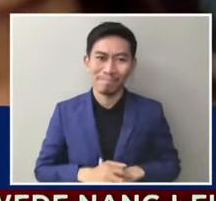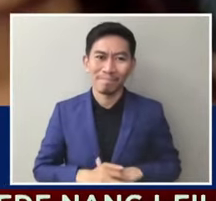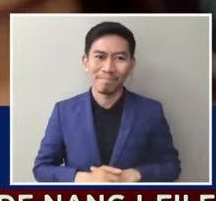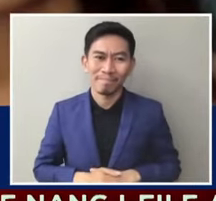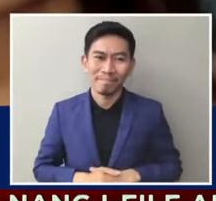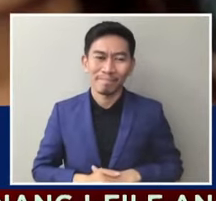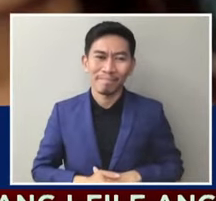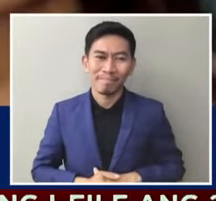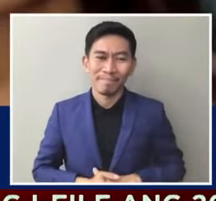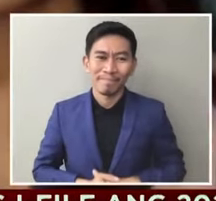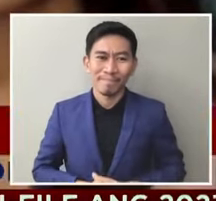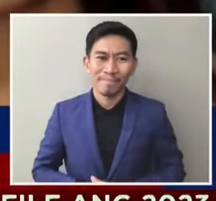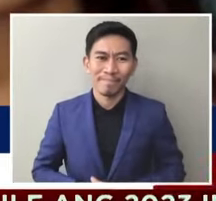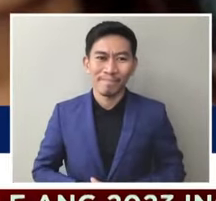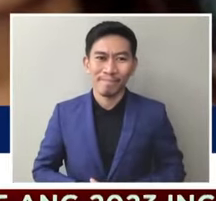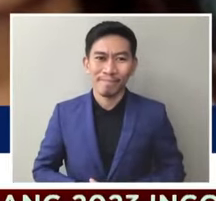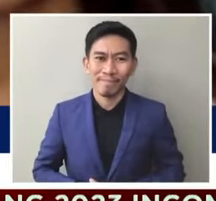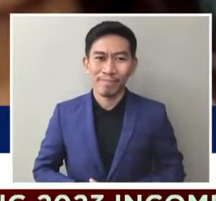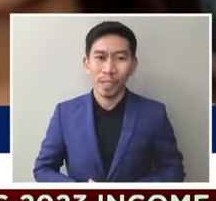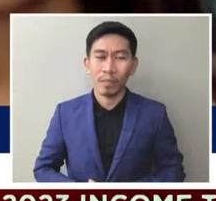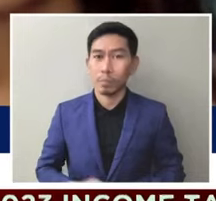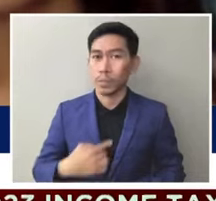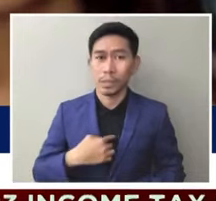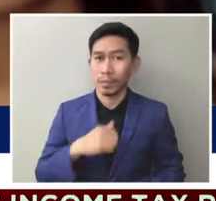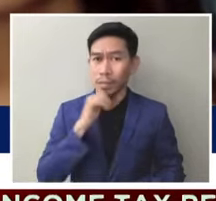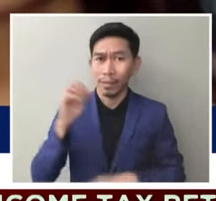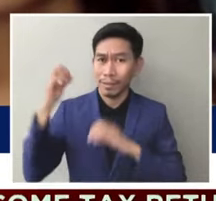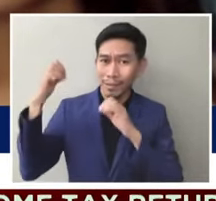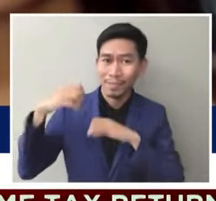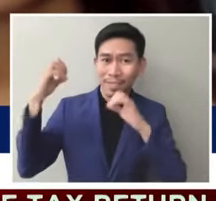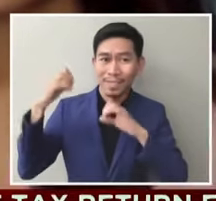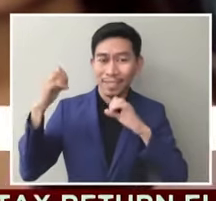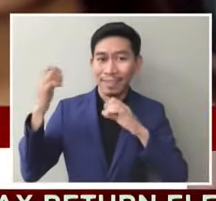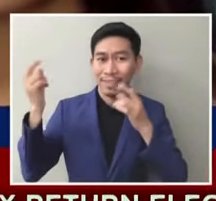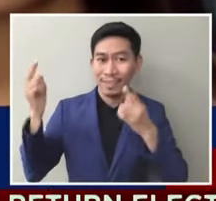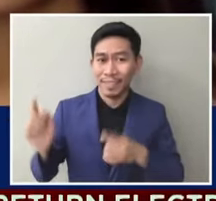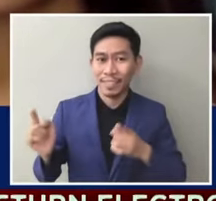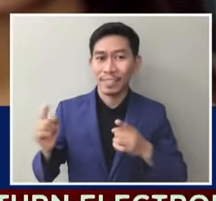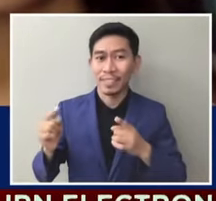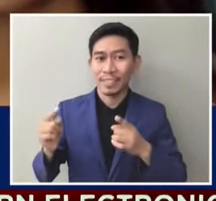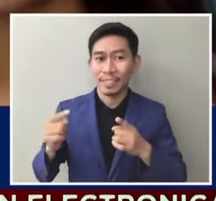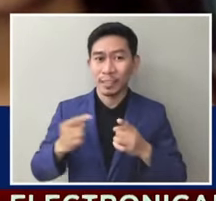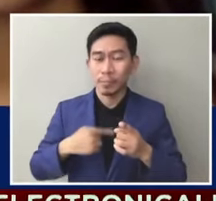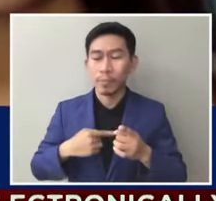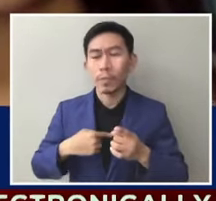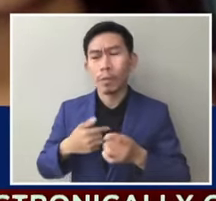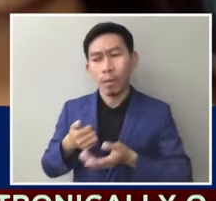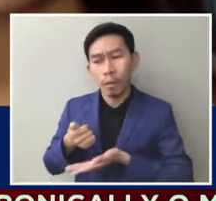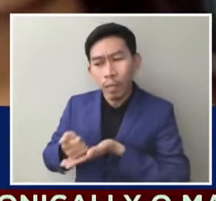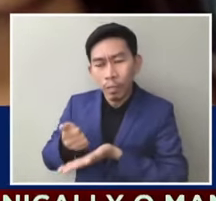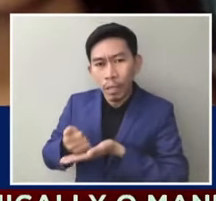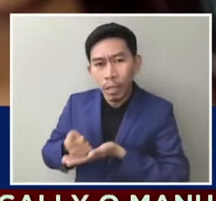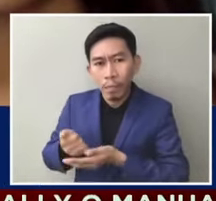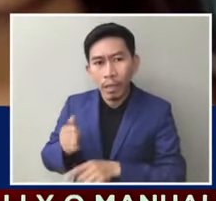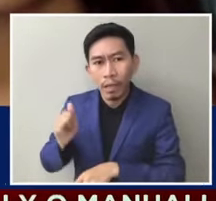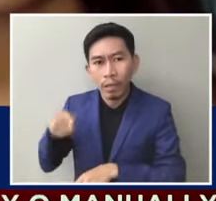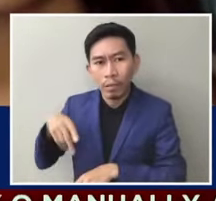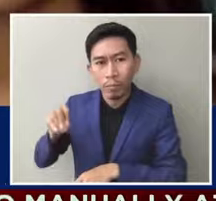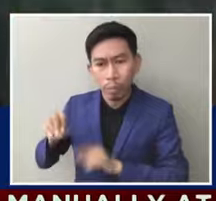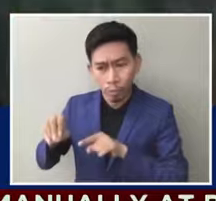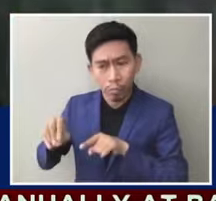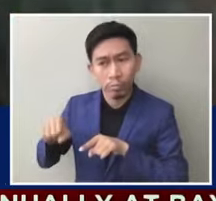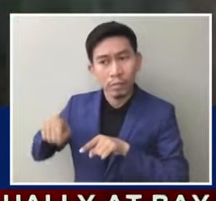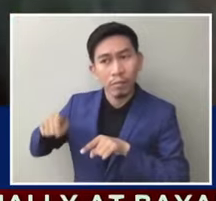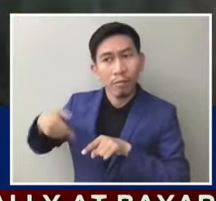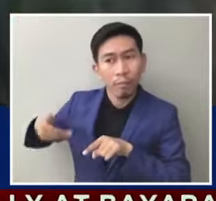Oh. Hindi ko rin naman ina-expect ito. At saka, ang paglilingkod ko naman po sa kanya ay hindi naman naghahanap ng